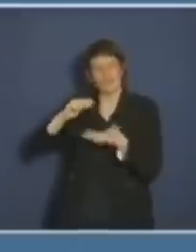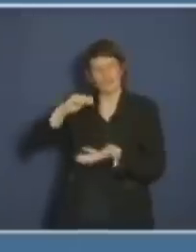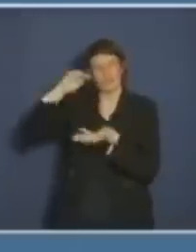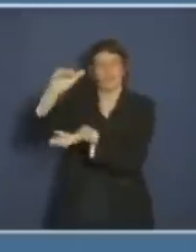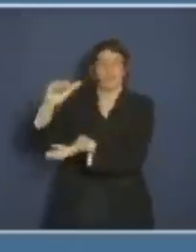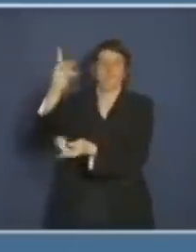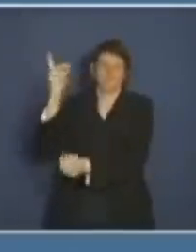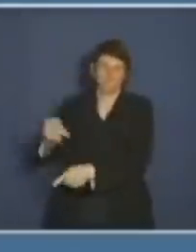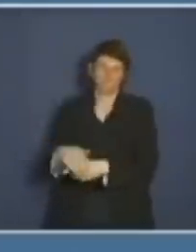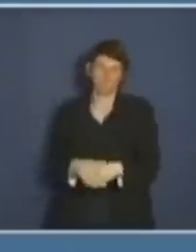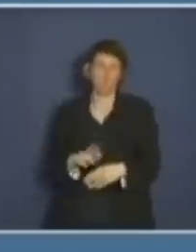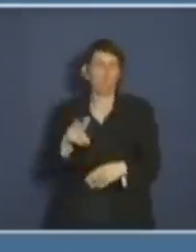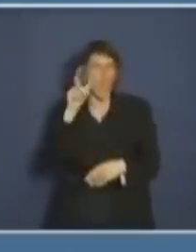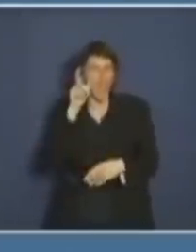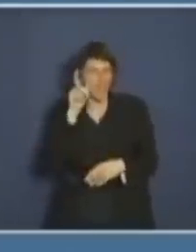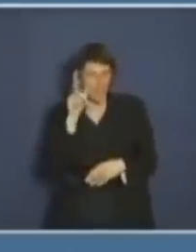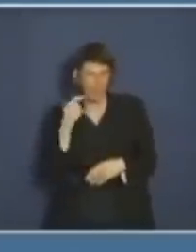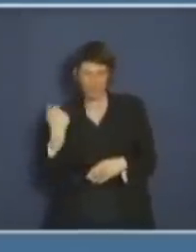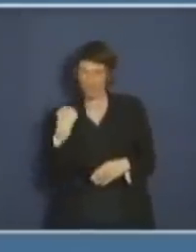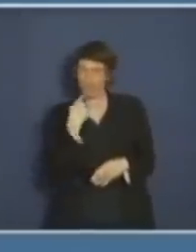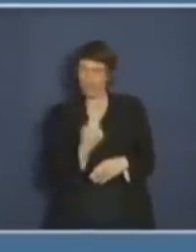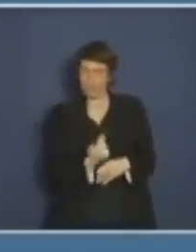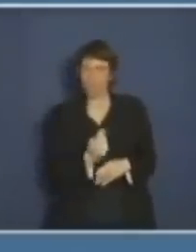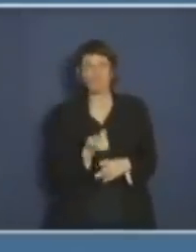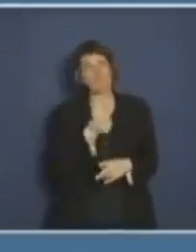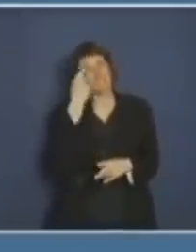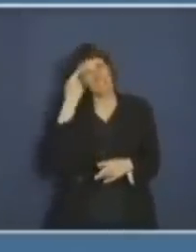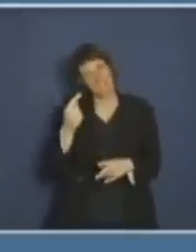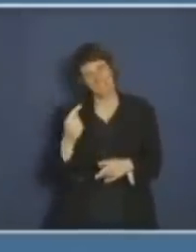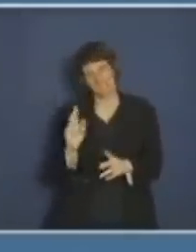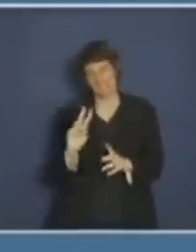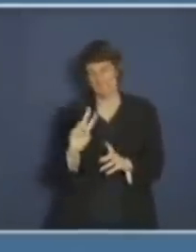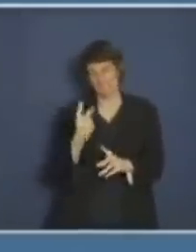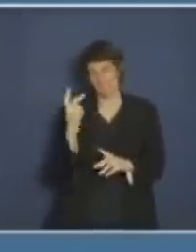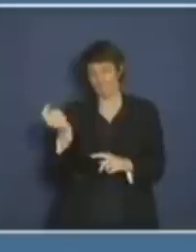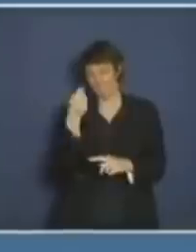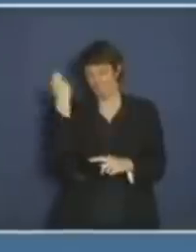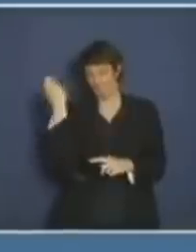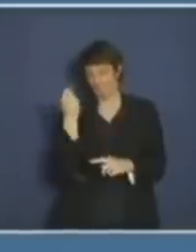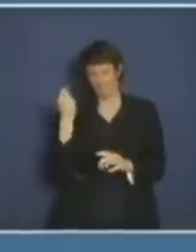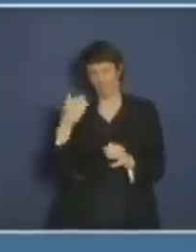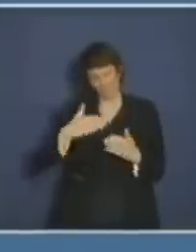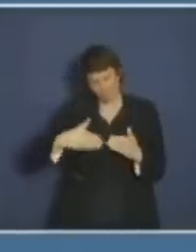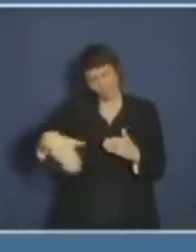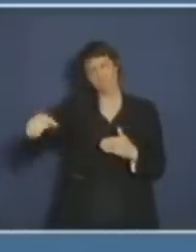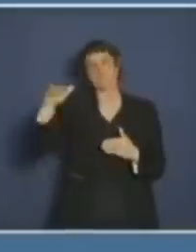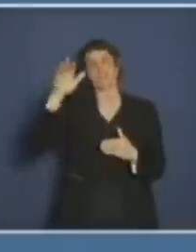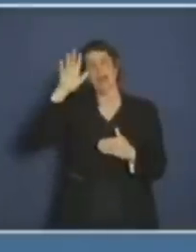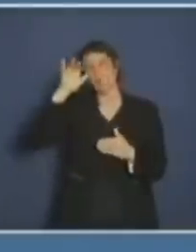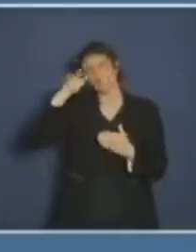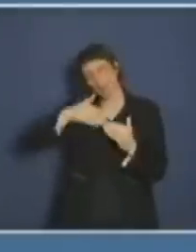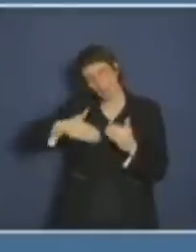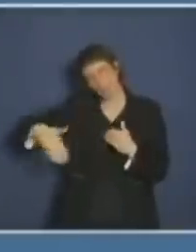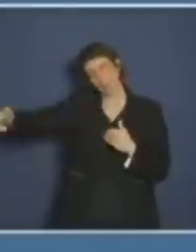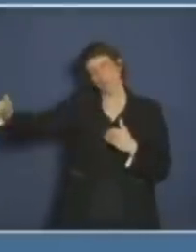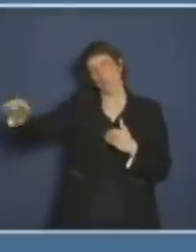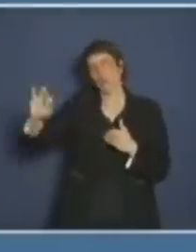gehen davon aus, dass zu Beginn der zweiten Kampagne, also dann im April, wir pro Arztpraxis